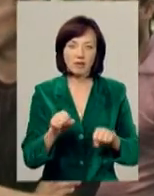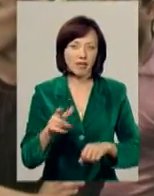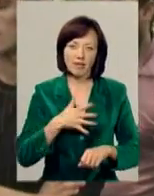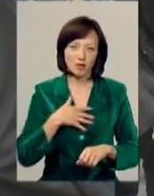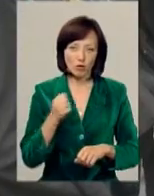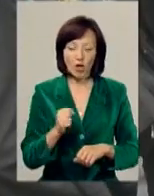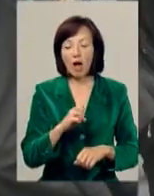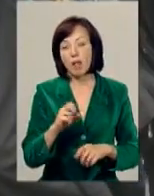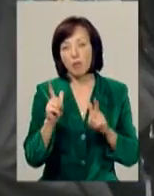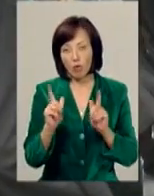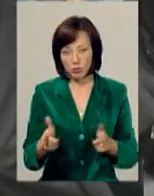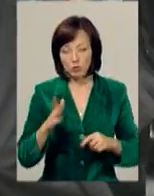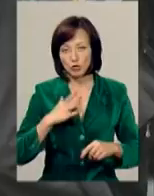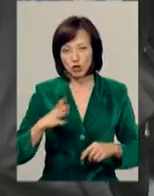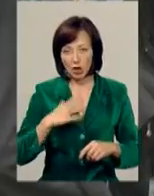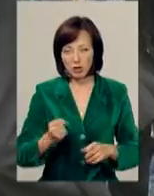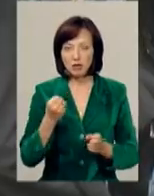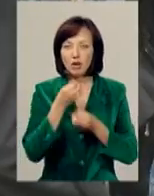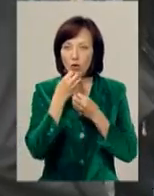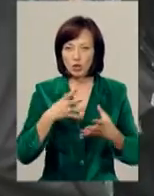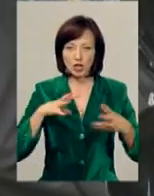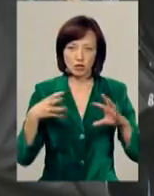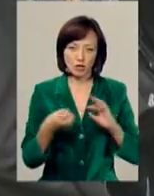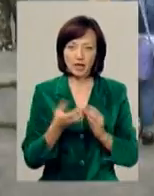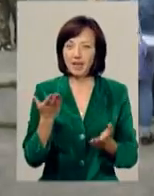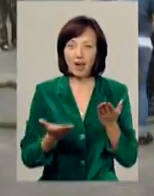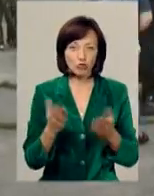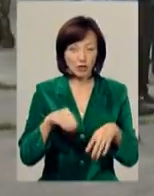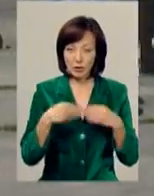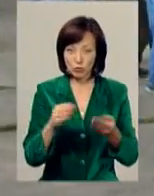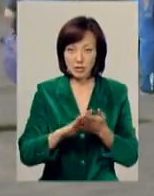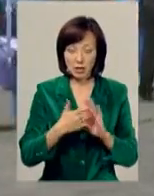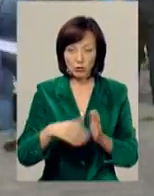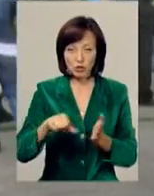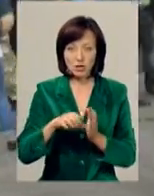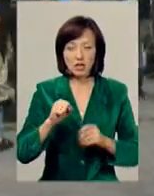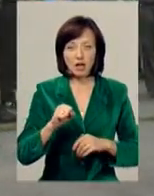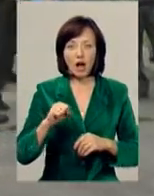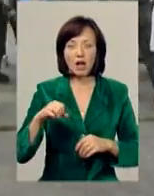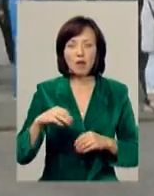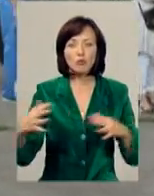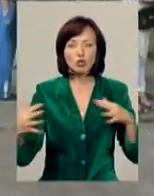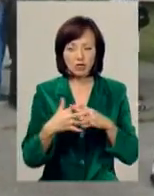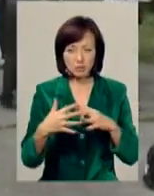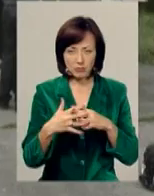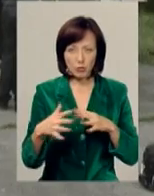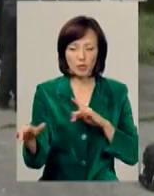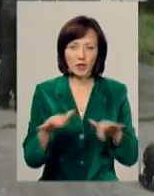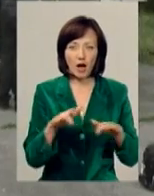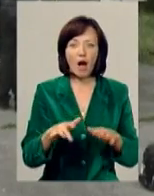задоволені проте погодились почекати на позитивний результат Якщо ж їм не нададуть статусу учас бойових дій акції протесту